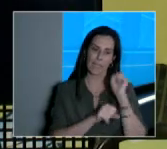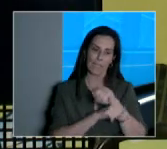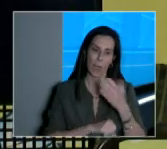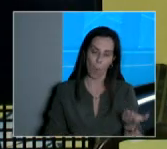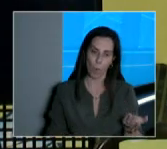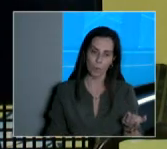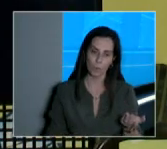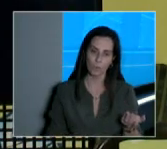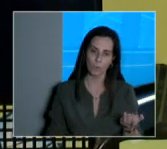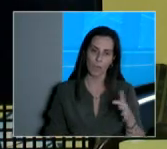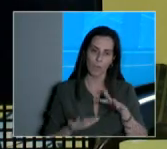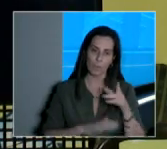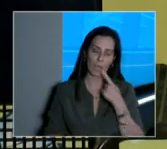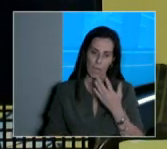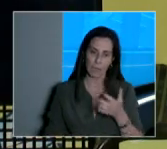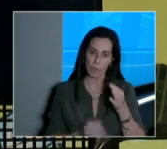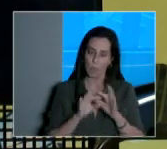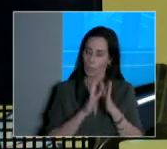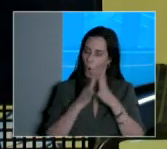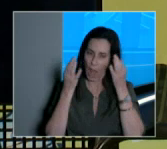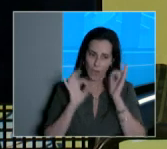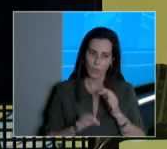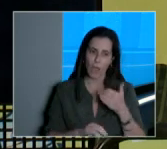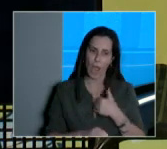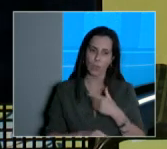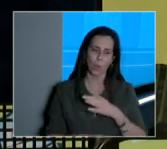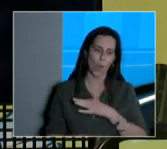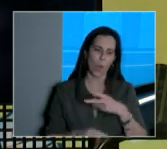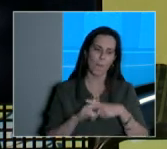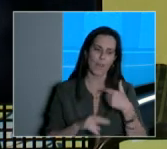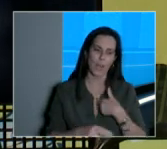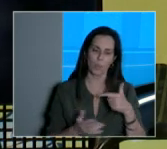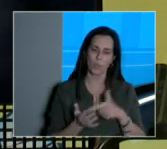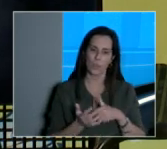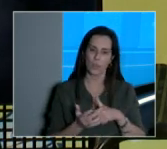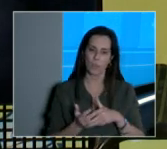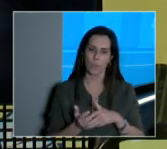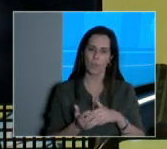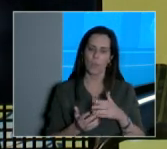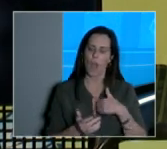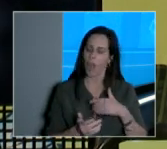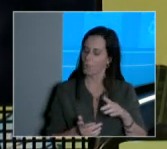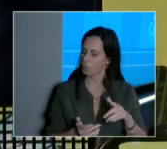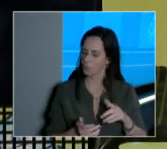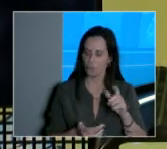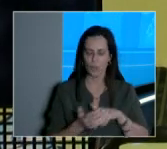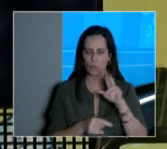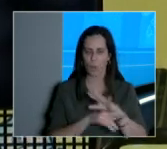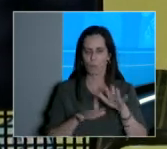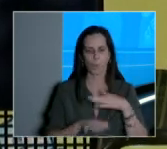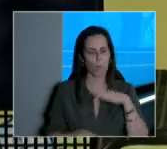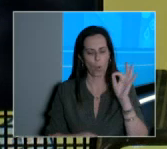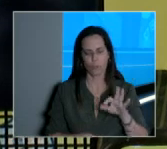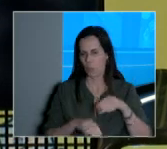ההתגברות, הממשלה תגיד לבית המשפט, עם כל הכבוד לכם, אנחנו לא אכפת לנו, אנחנו בשביל שלמות הקואליציה שלנו מוכנים לפגוע